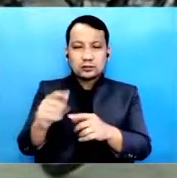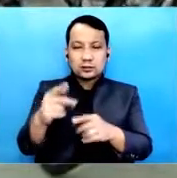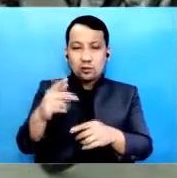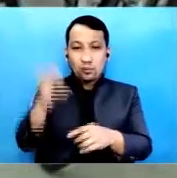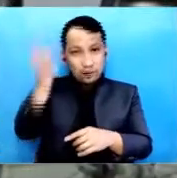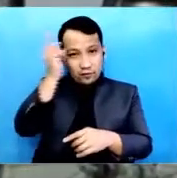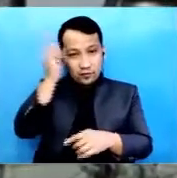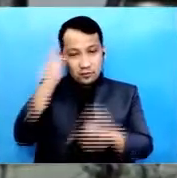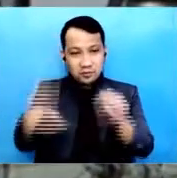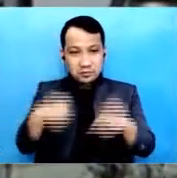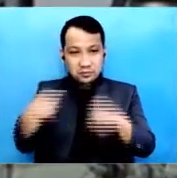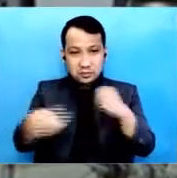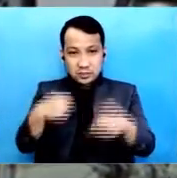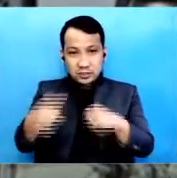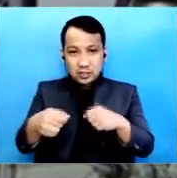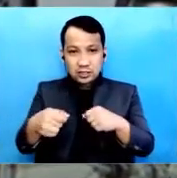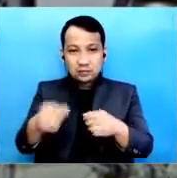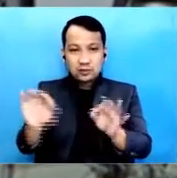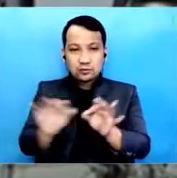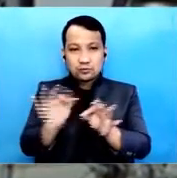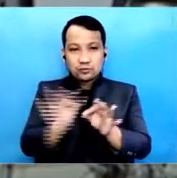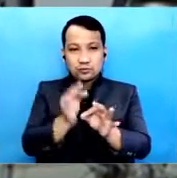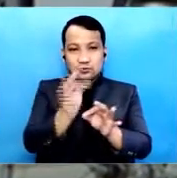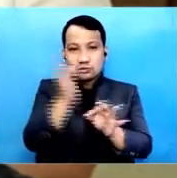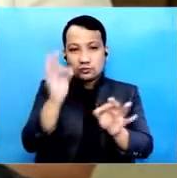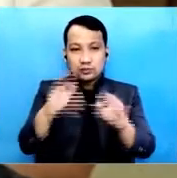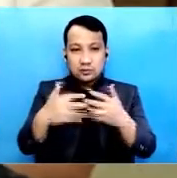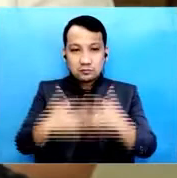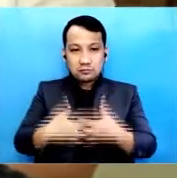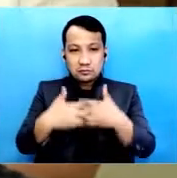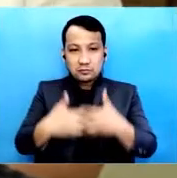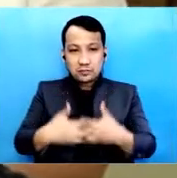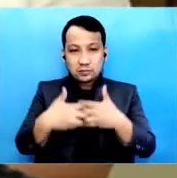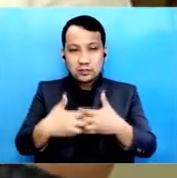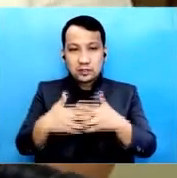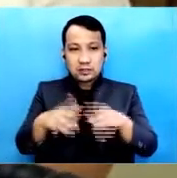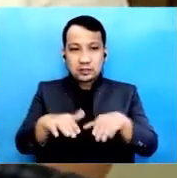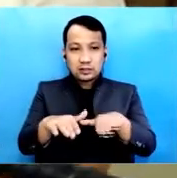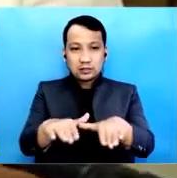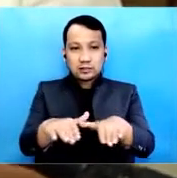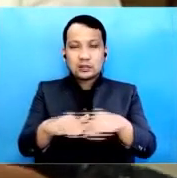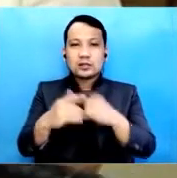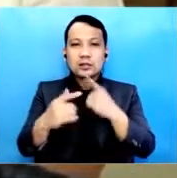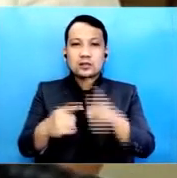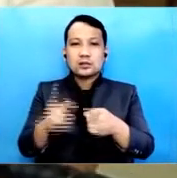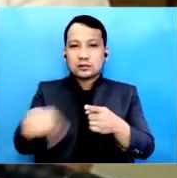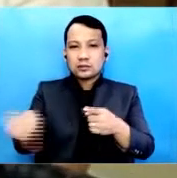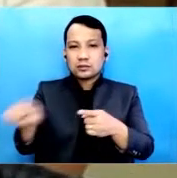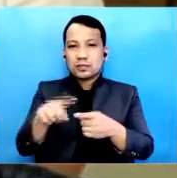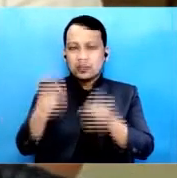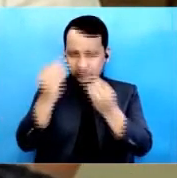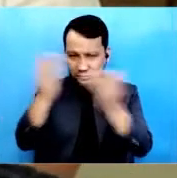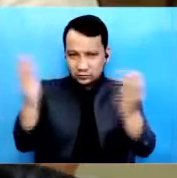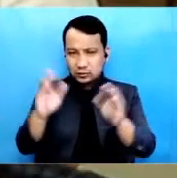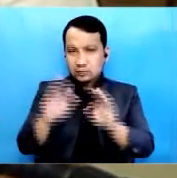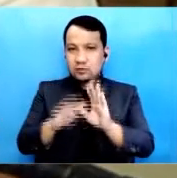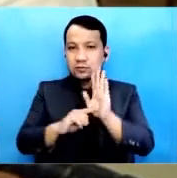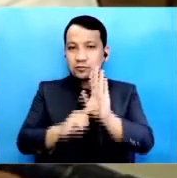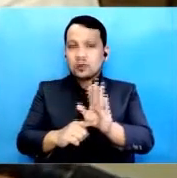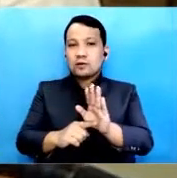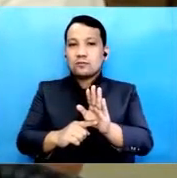mga bisikleta at sewing machine. Dito po natin chinanel yung ating mga programs ng